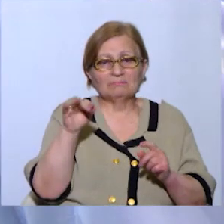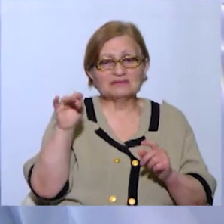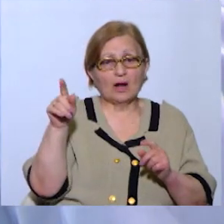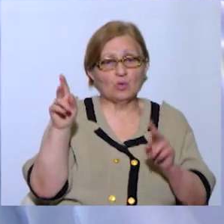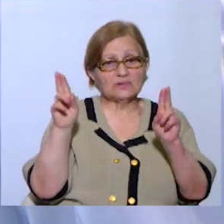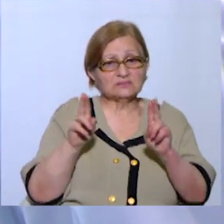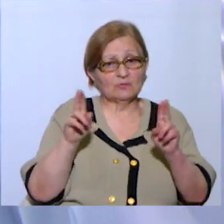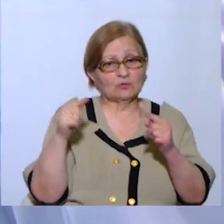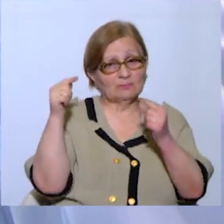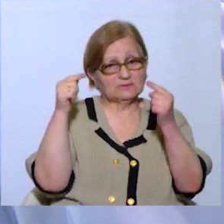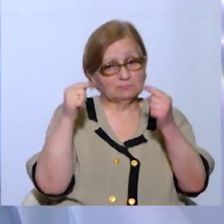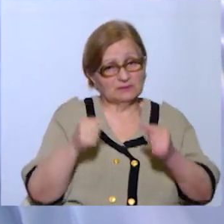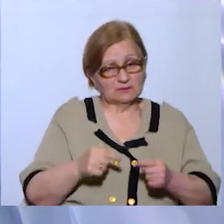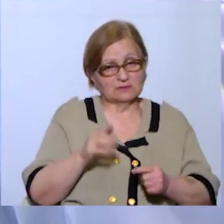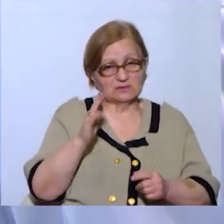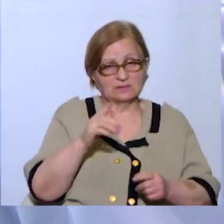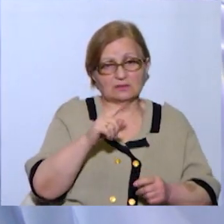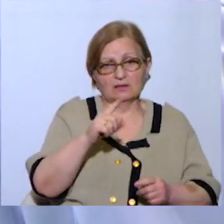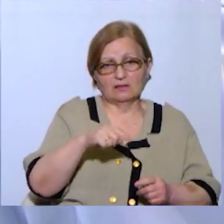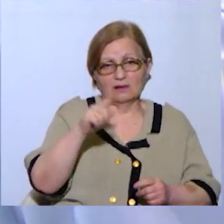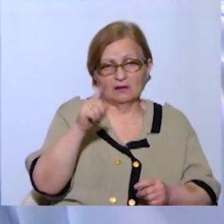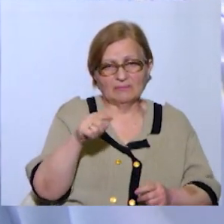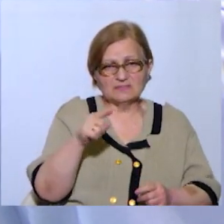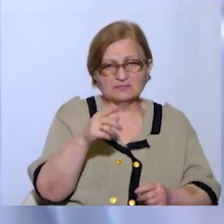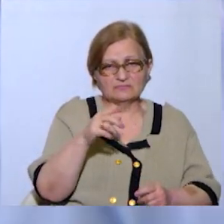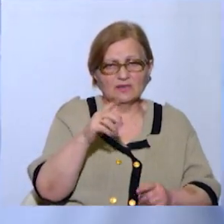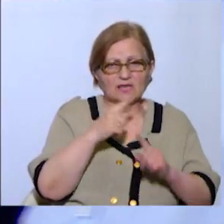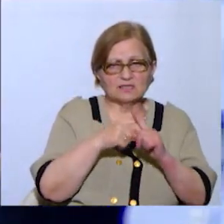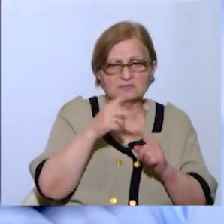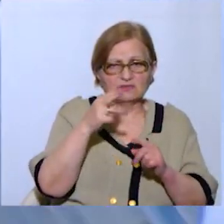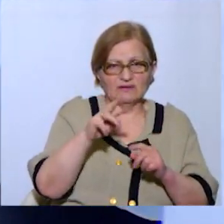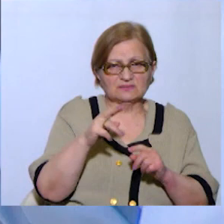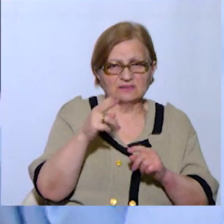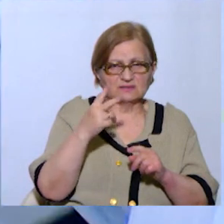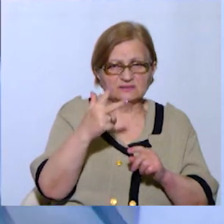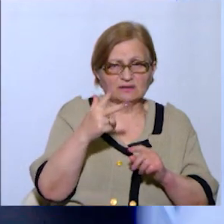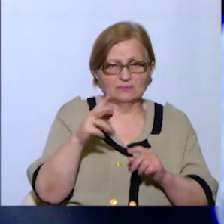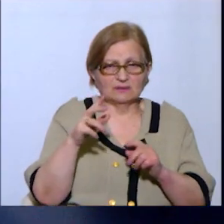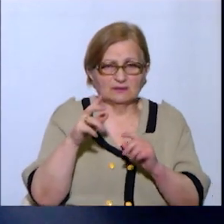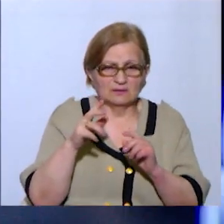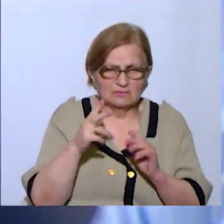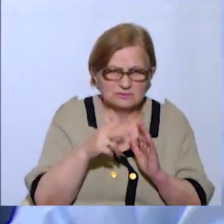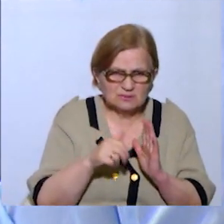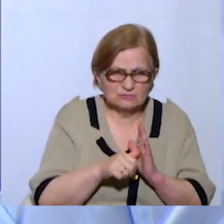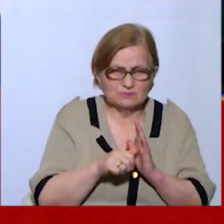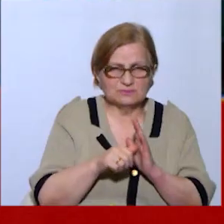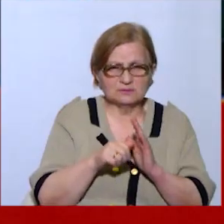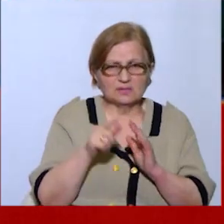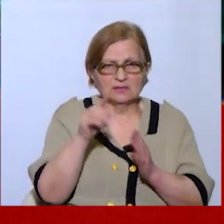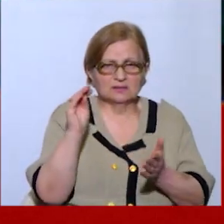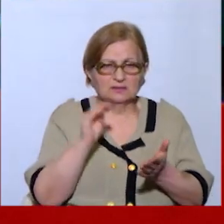თანახმად AD იქნება ფესვი x კვადრატ პლუს 36-დან და ACD სამკუთხედისთვის